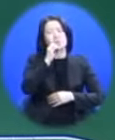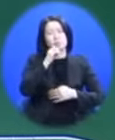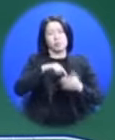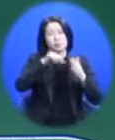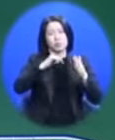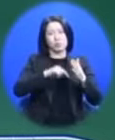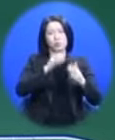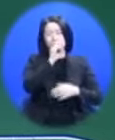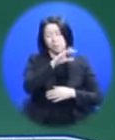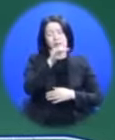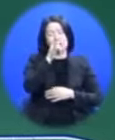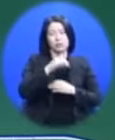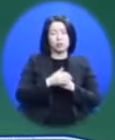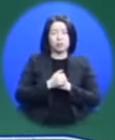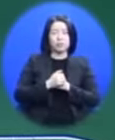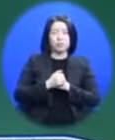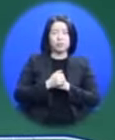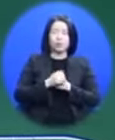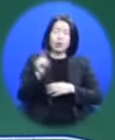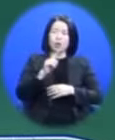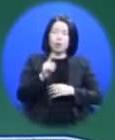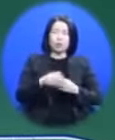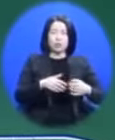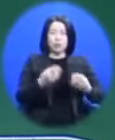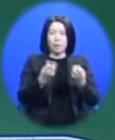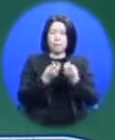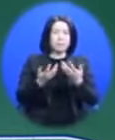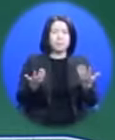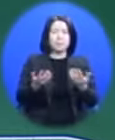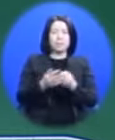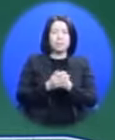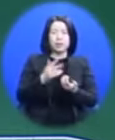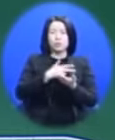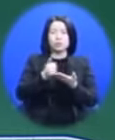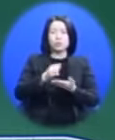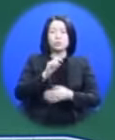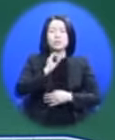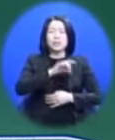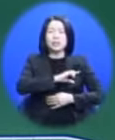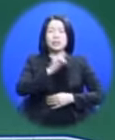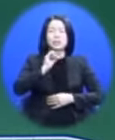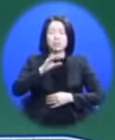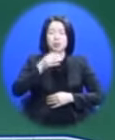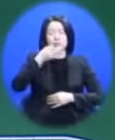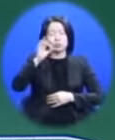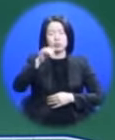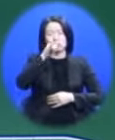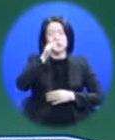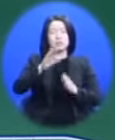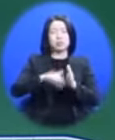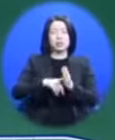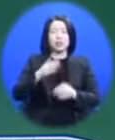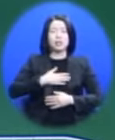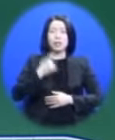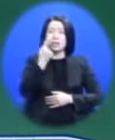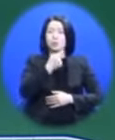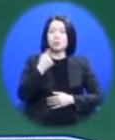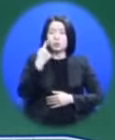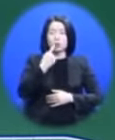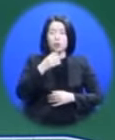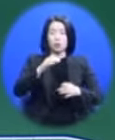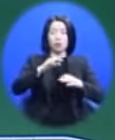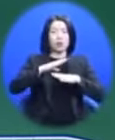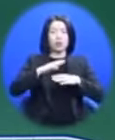있었습니다. 어찌할 바를 모르고 주님의 이름만을 부르고 있는데 나의 입술에서는